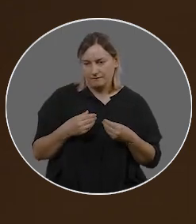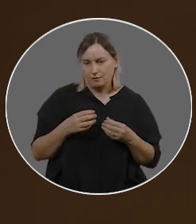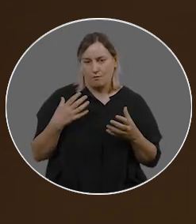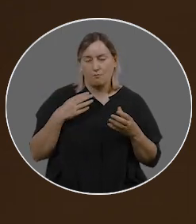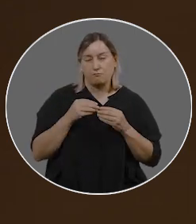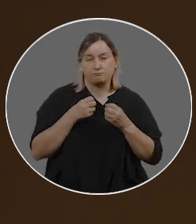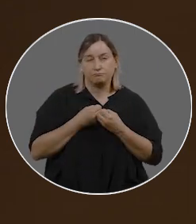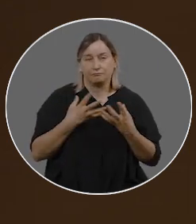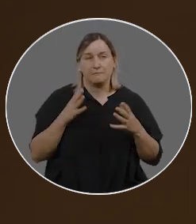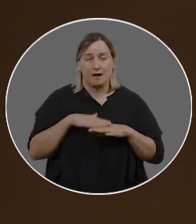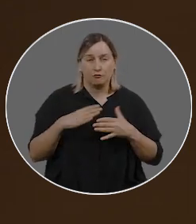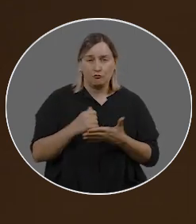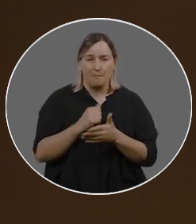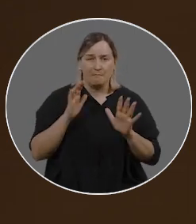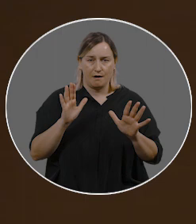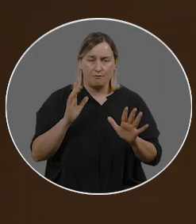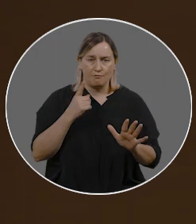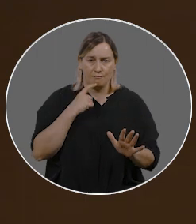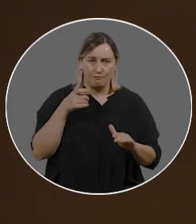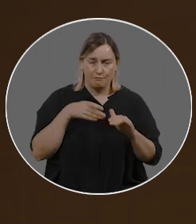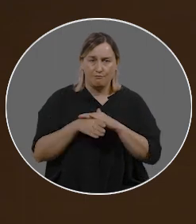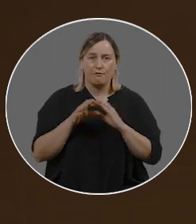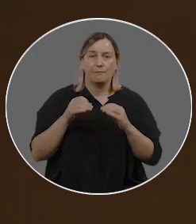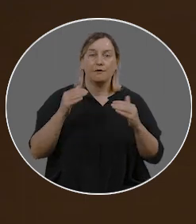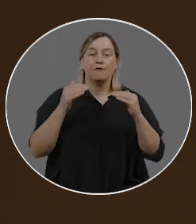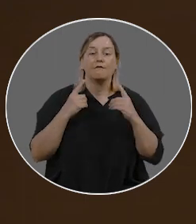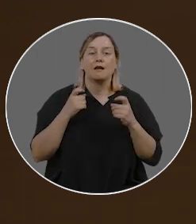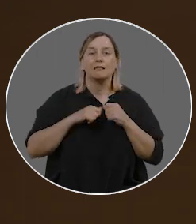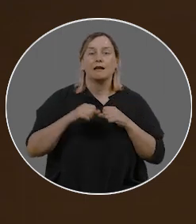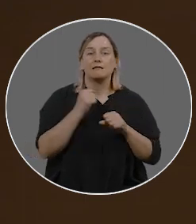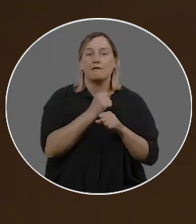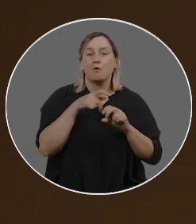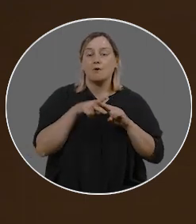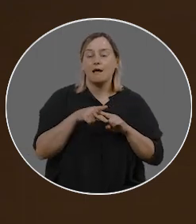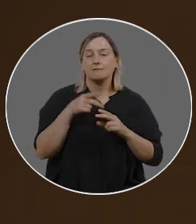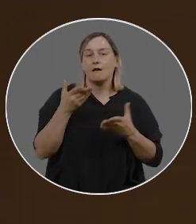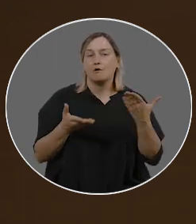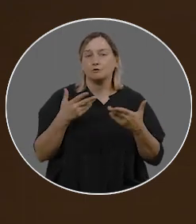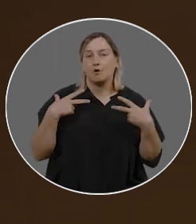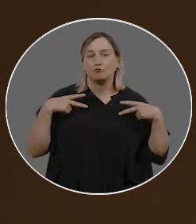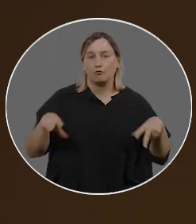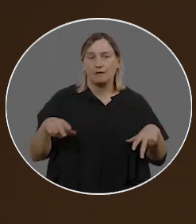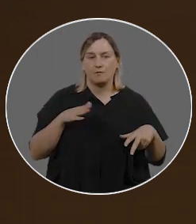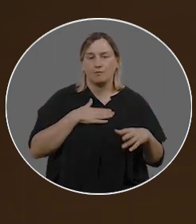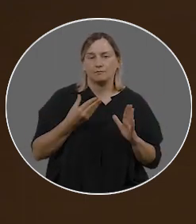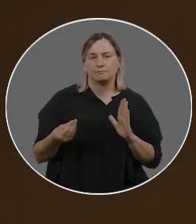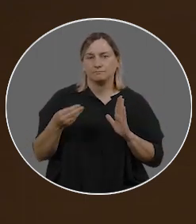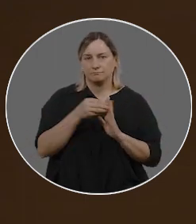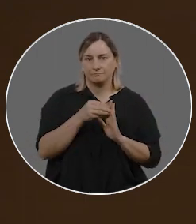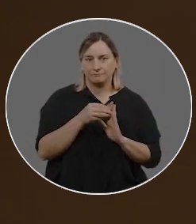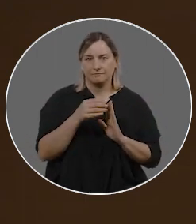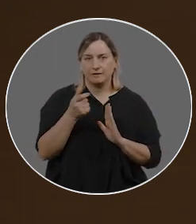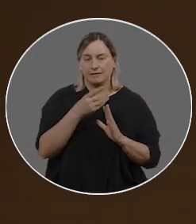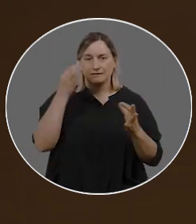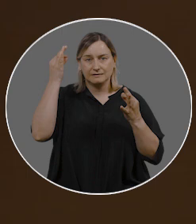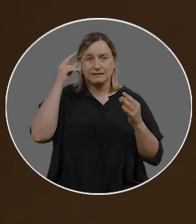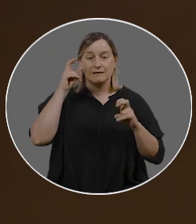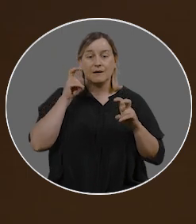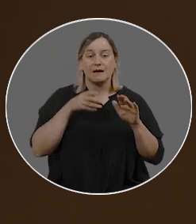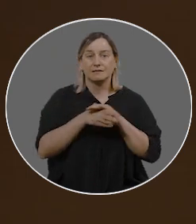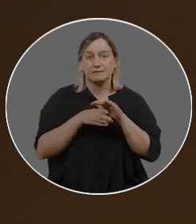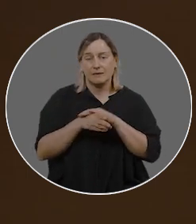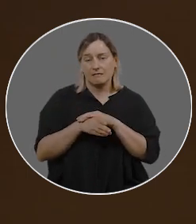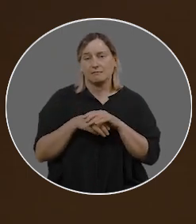per tothom, però poder treballar amb una eina d'avaluació automàtica on s'incorporen certs aspectes